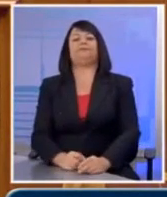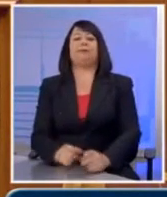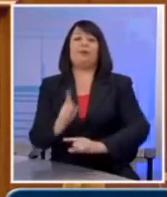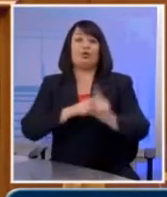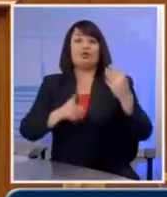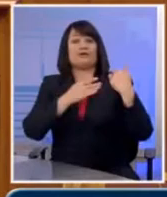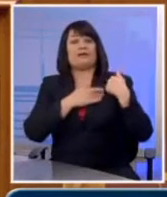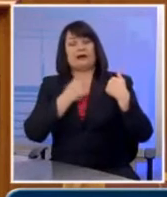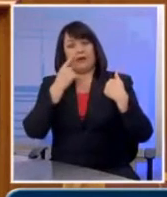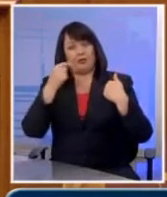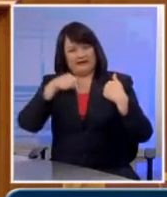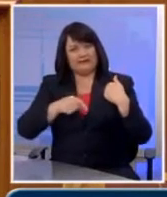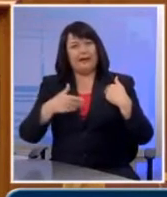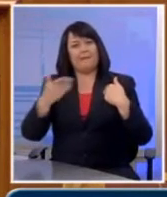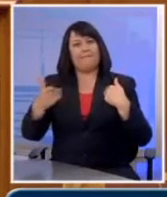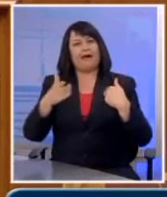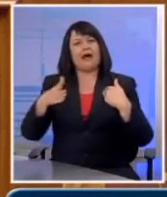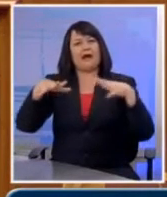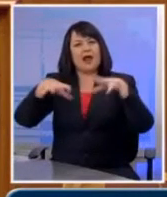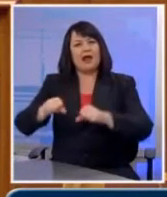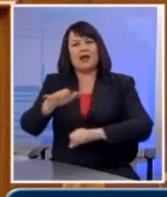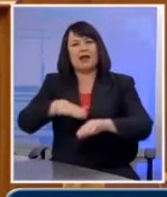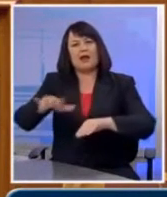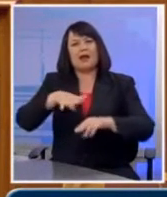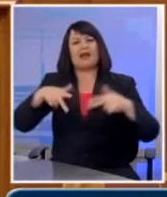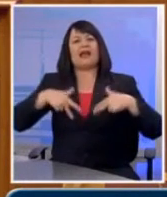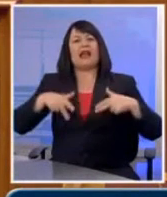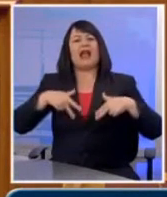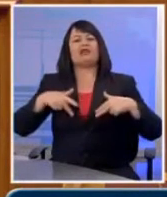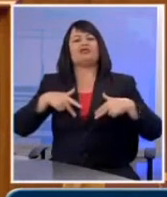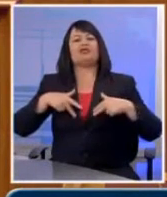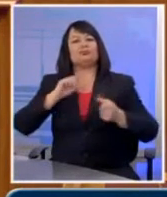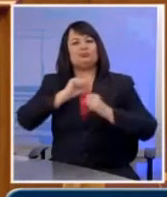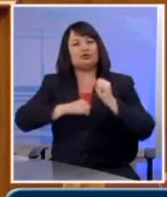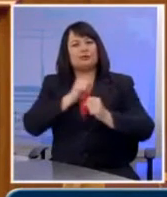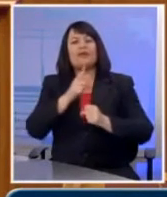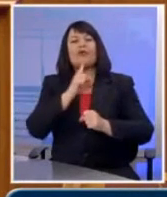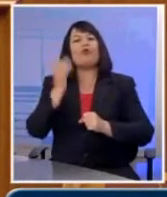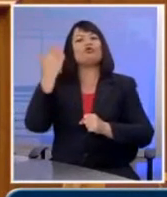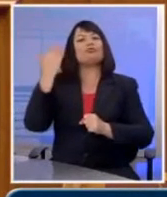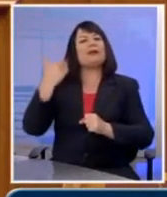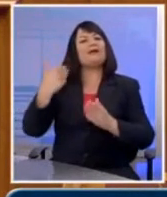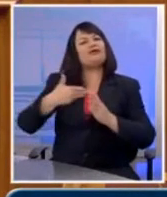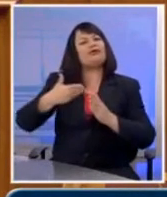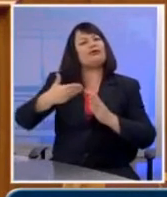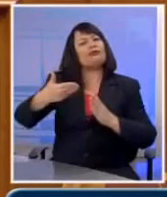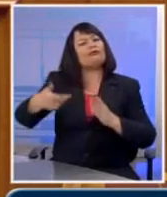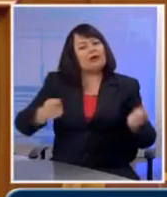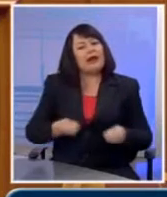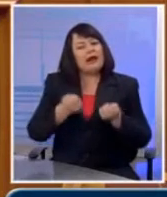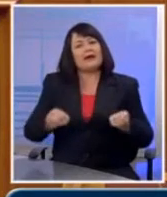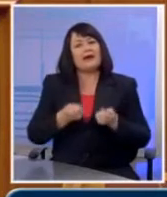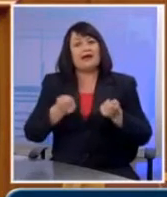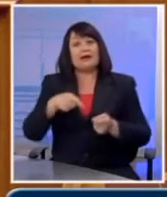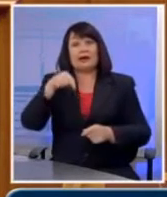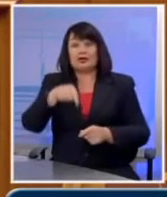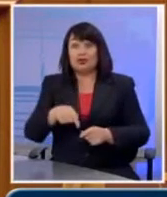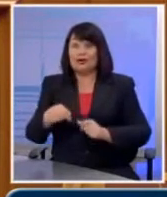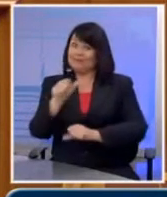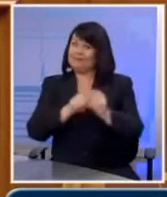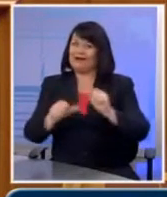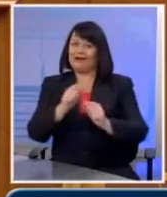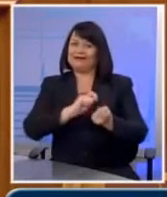Πράγματι και σήμερα το παρακράτος προσπαθεί να εξφάνει κάτι παρόμοιο με αυτά που ανέφερα πριν. Μόνο που οι εποχές έχουν